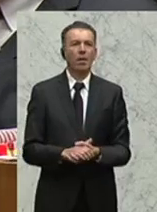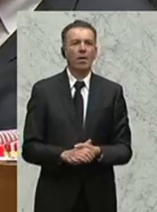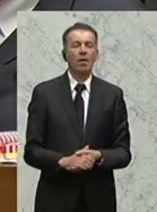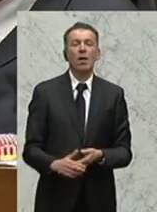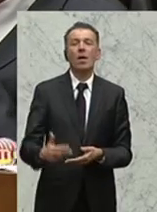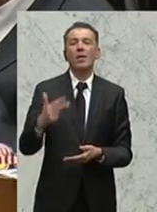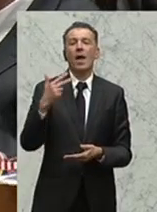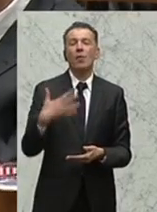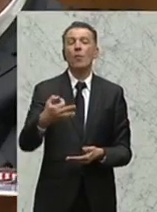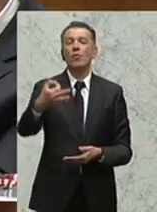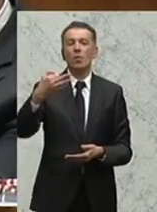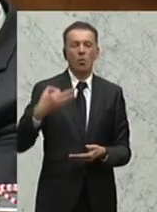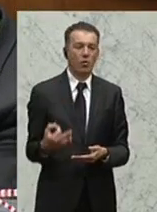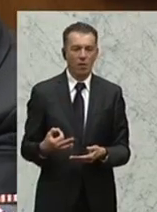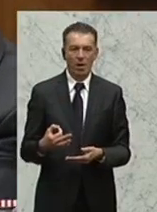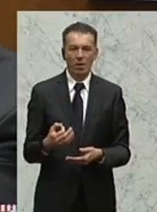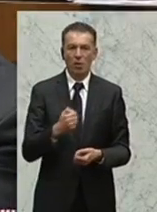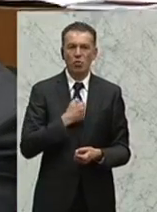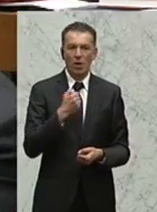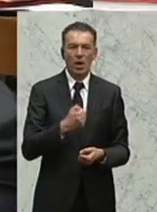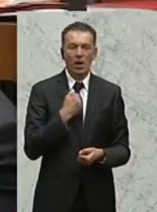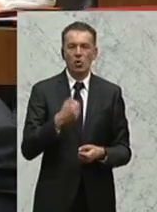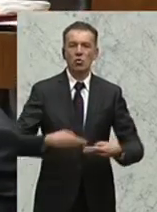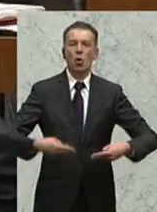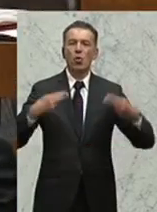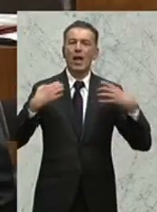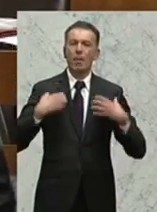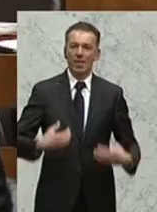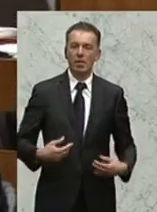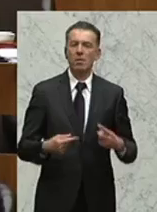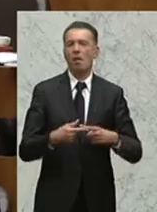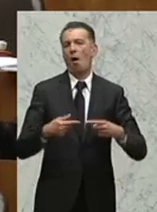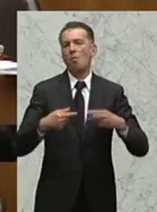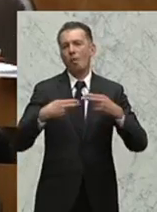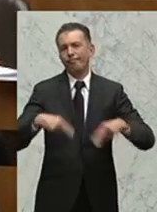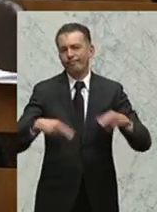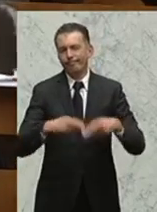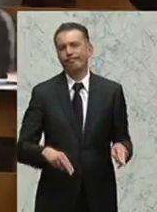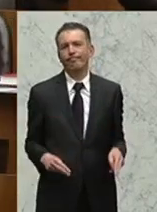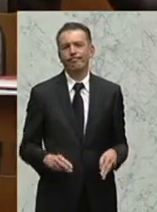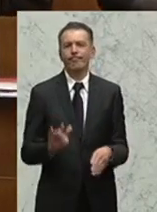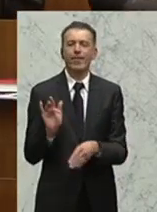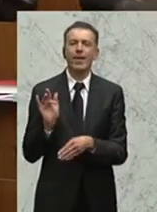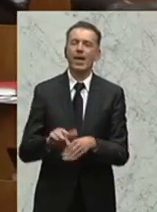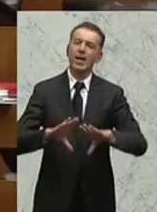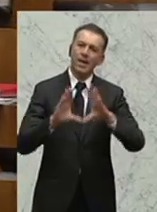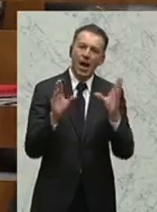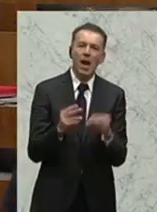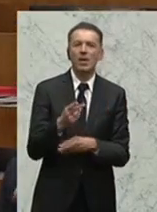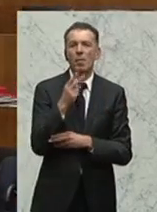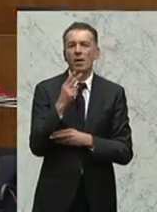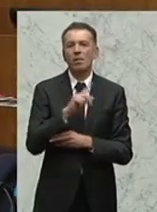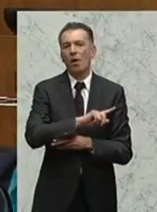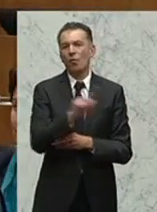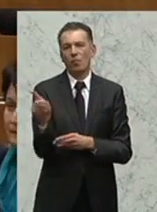sich 53% der steirischen Hoteliers und Gastronomen gegen ein generelles Rauchverbot und für